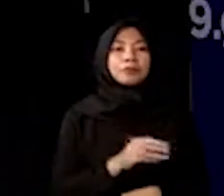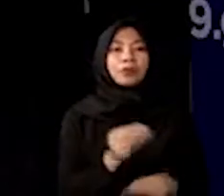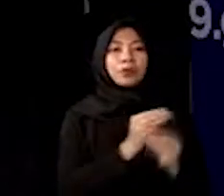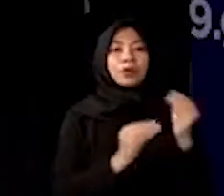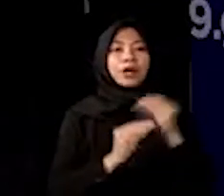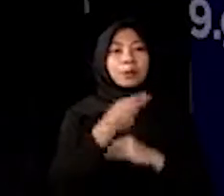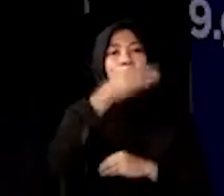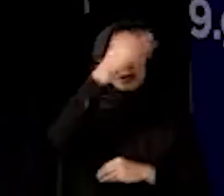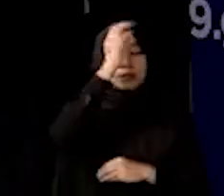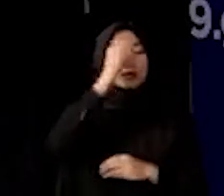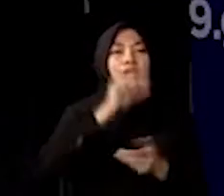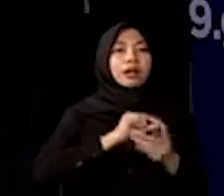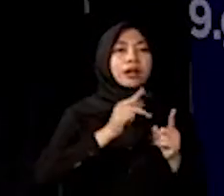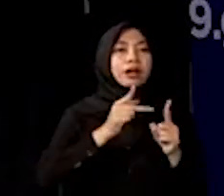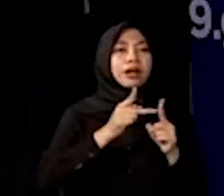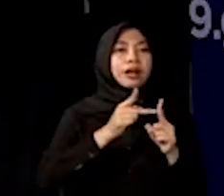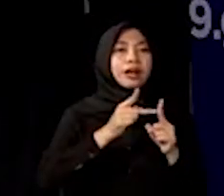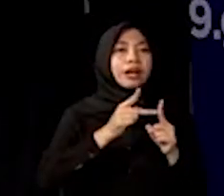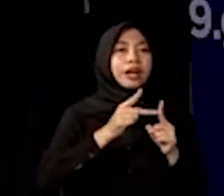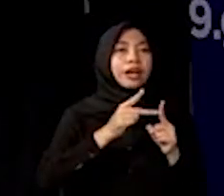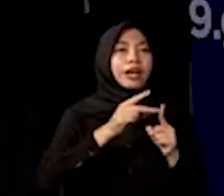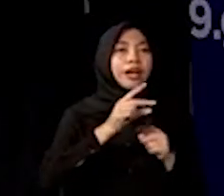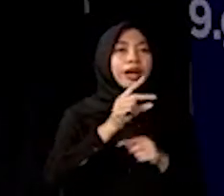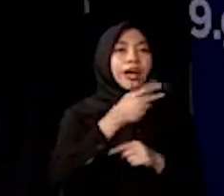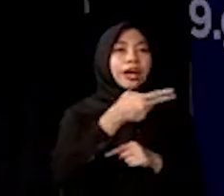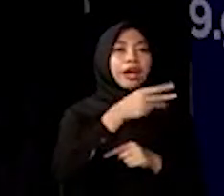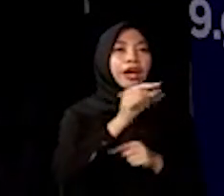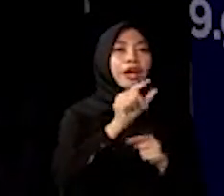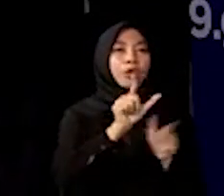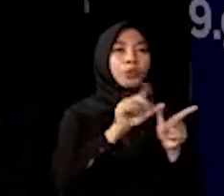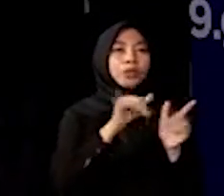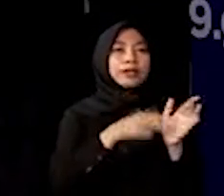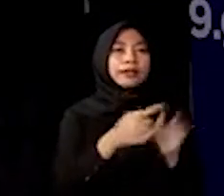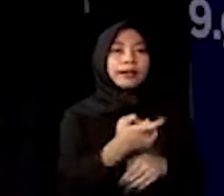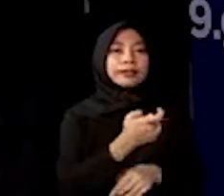dari herwin Bahar Mas herwin silakan mas